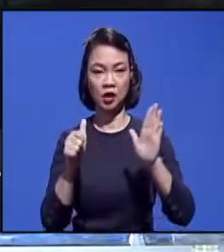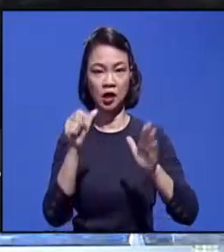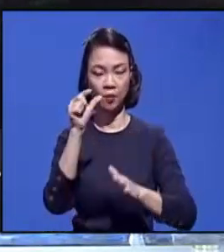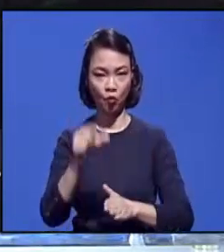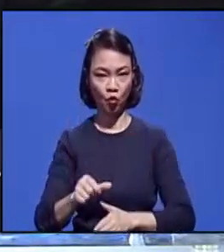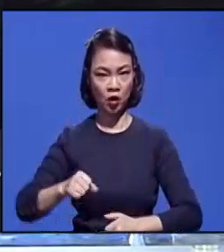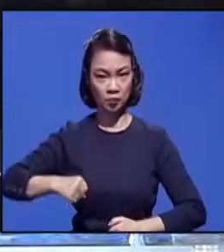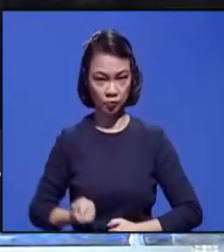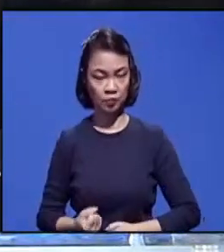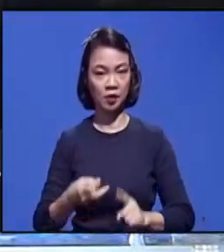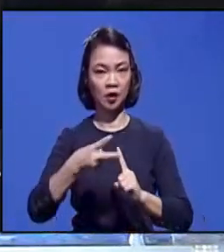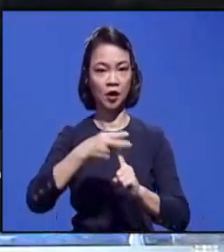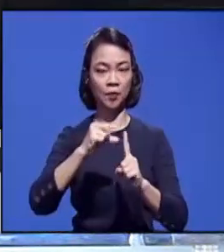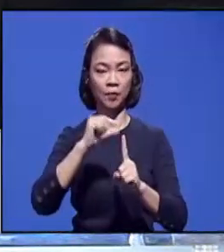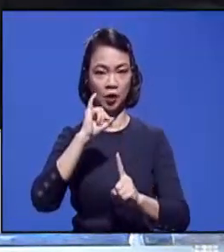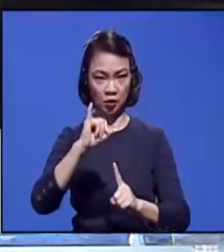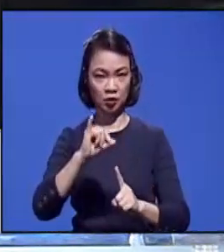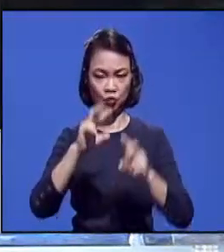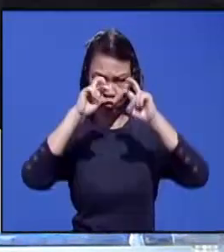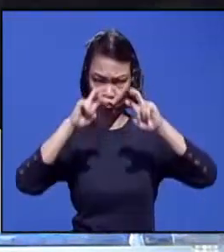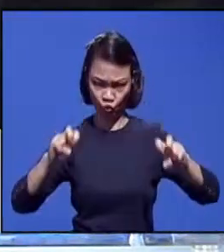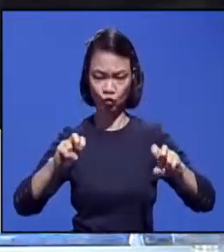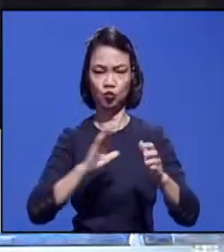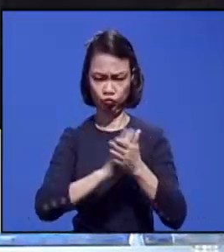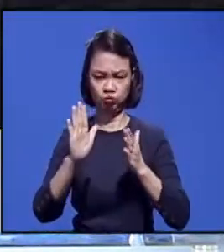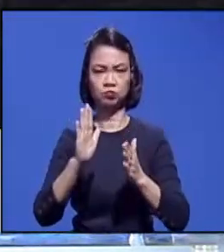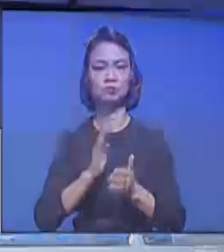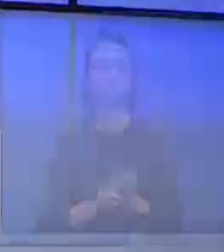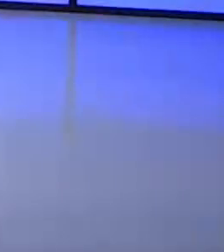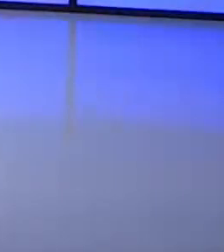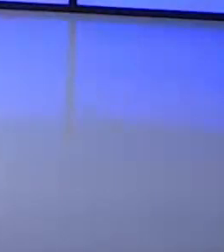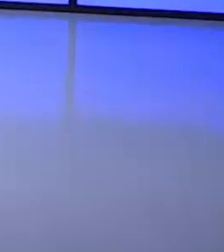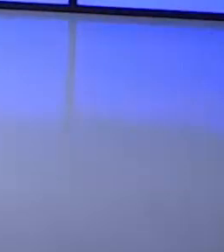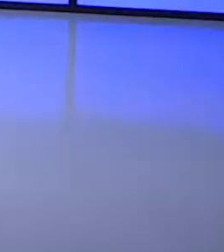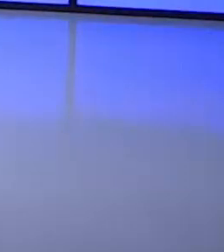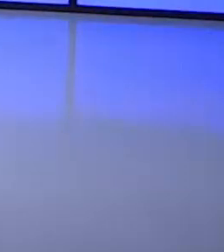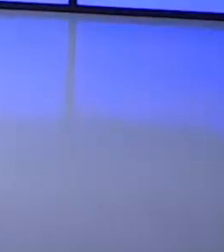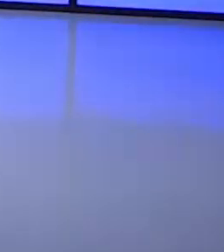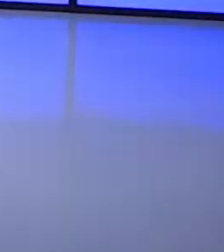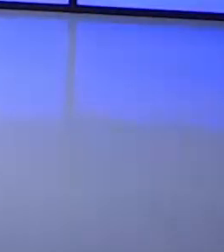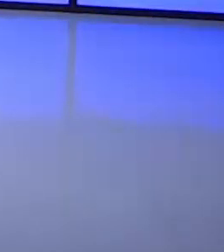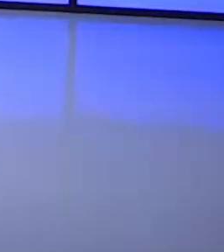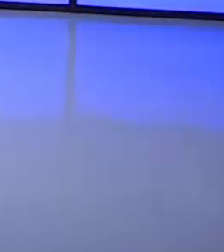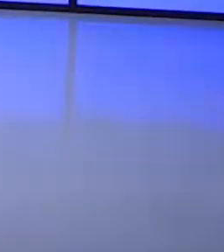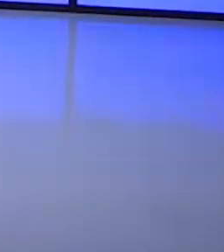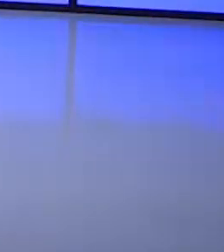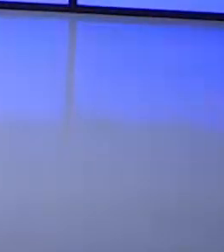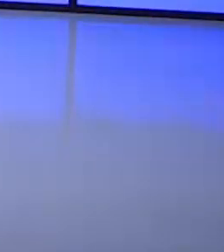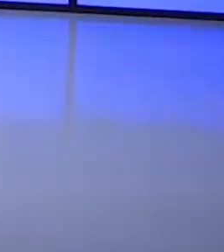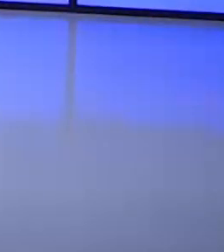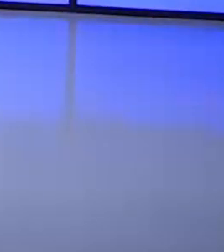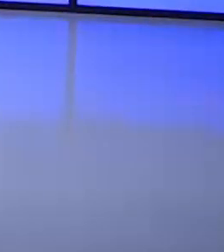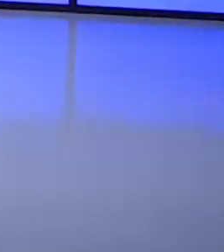diusut tuntas. Dan kita sudah terhubung dengan Bram Herlambang. Bram, bagaimana kondisi terkini aksi massa di lokasi? Silakan Bram.